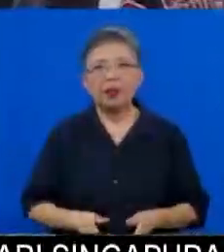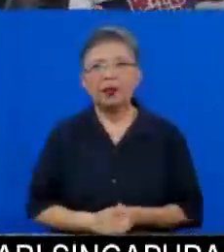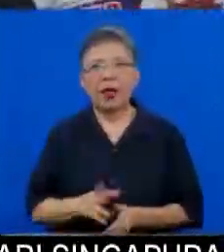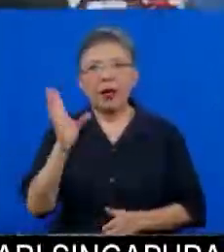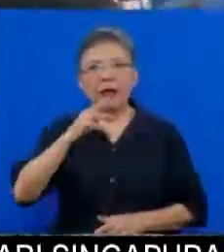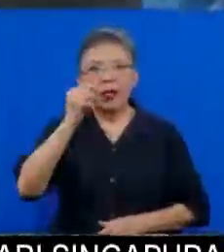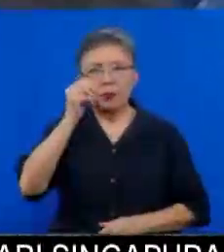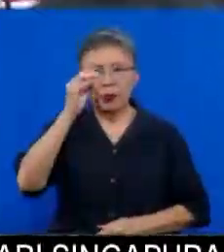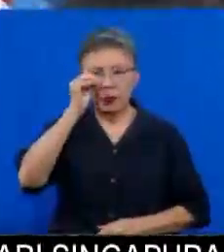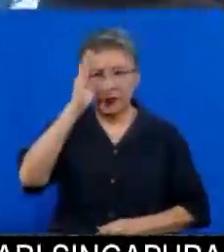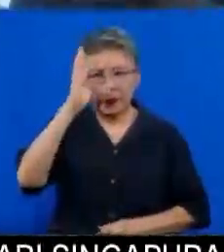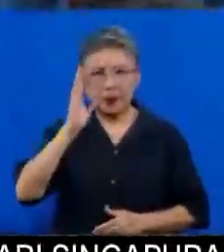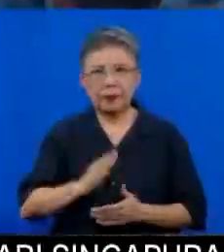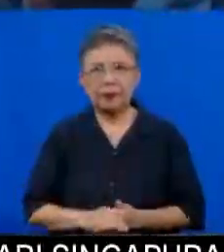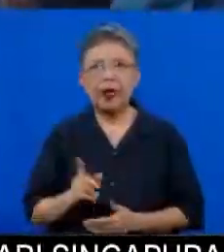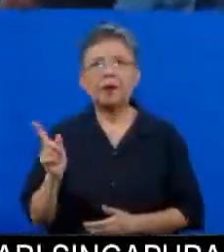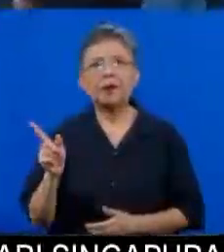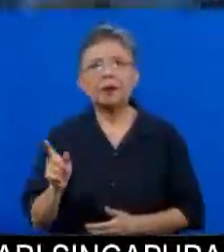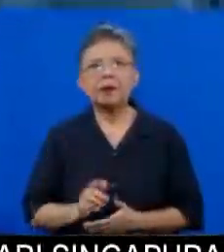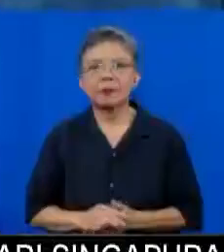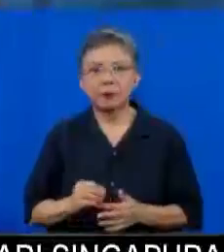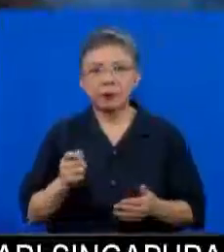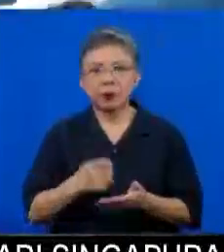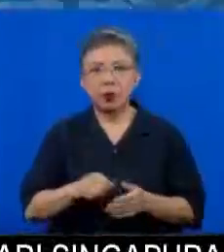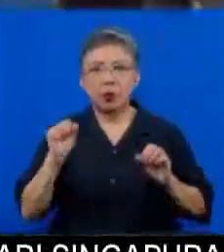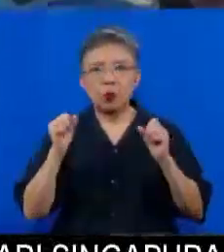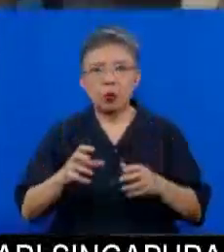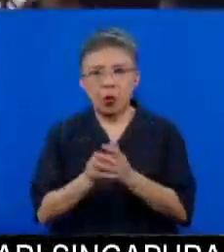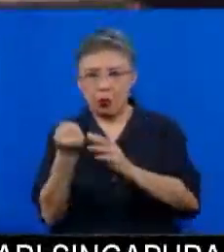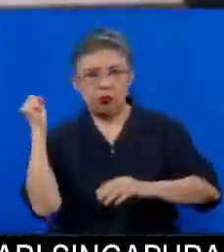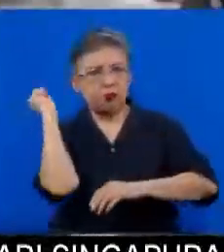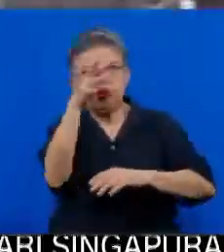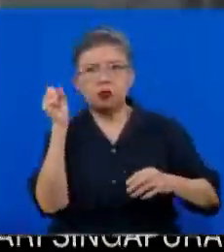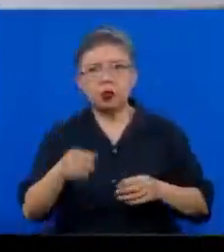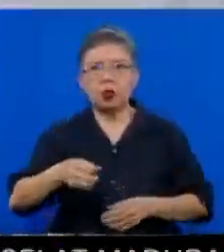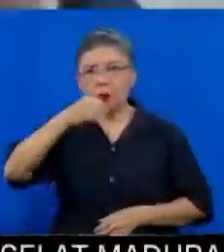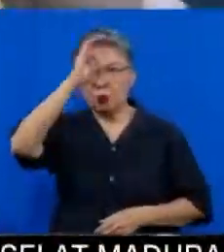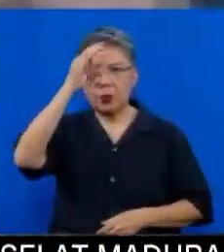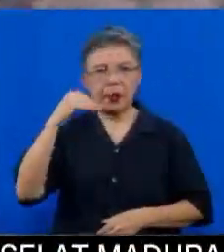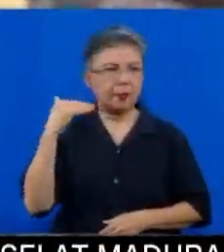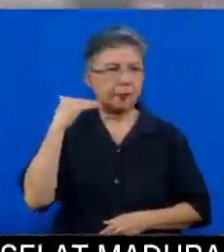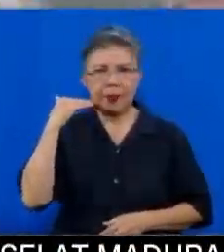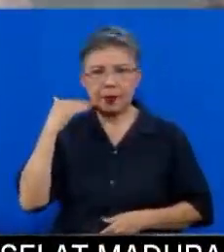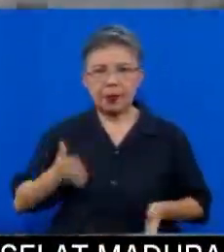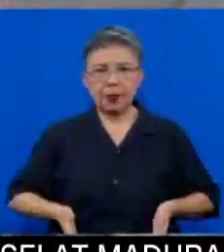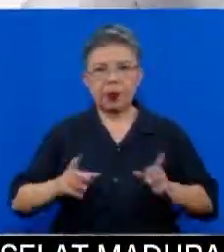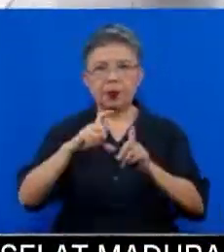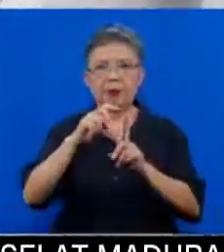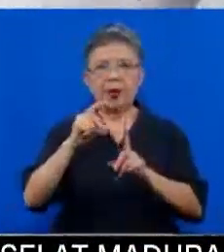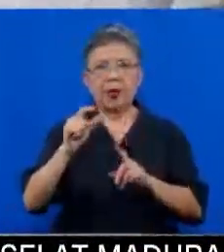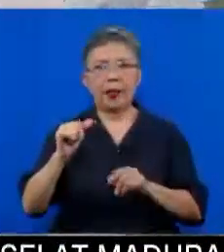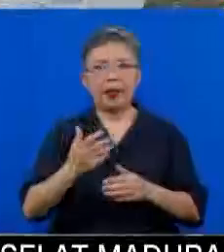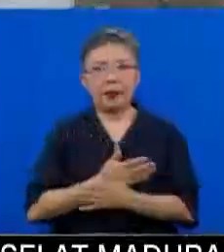habis ya laga tersebut dilakukan setelah masa melemparkan sejumlah material ke arah polisi yang berjaga di gedung DPR Aceh